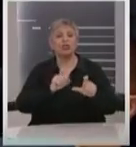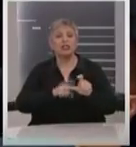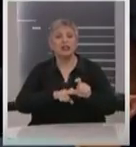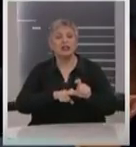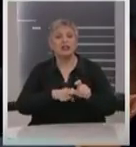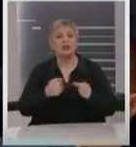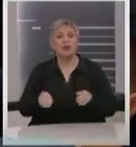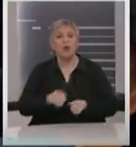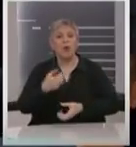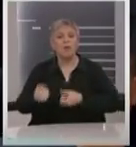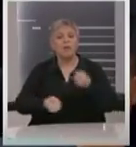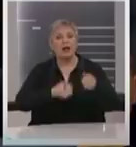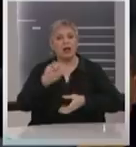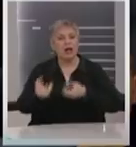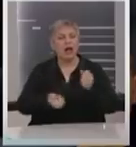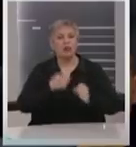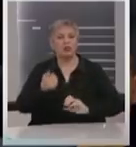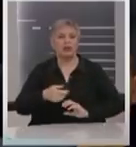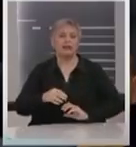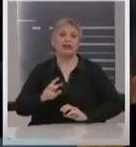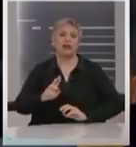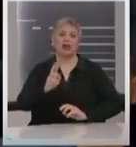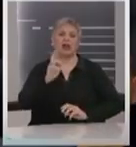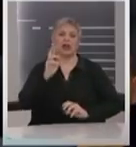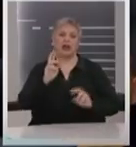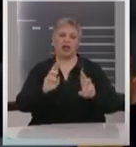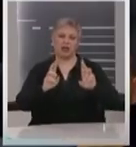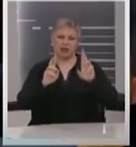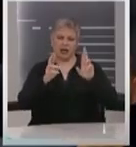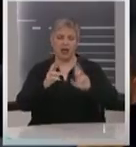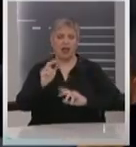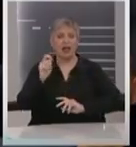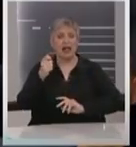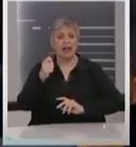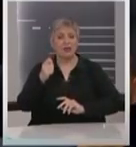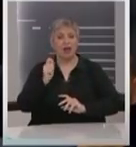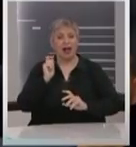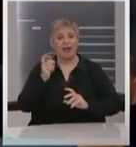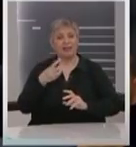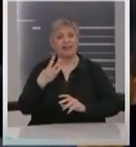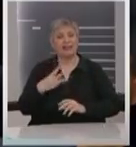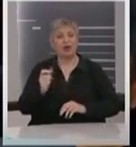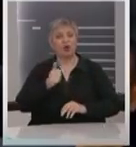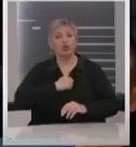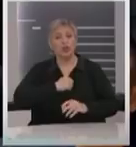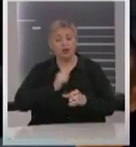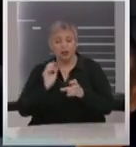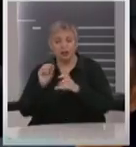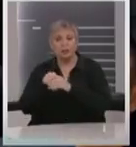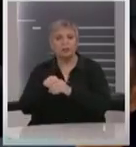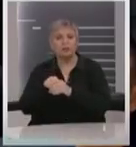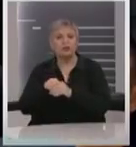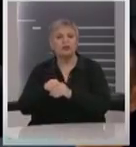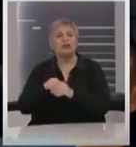Όλες αυτές ενωθήθηκαν και έγιναν μια μεγάλη δημόσια εταιρεία. Και αυτή τώρα πάτε να την ξεπουλήσετε, την ίδια στιγμή που όταν